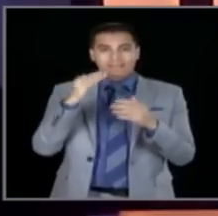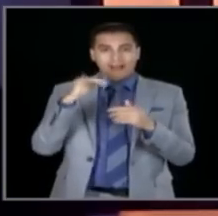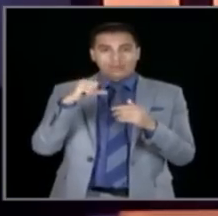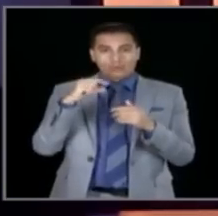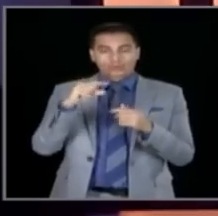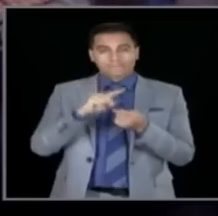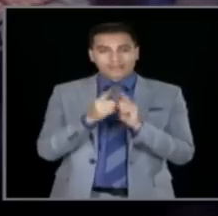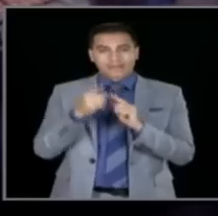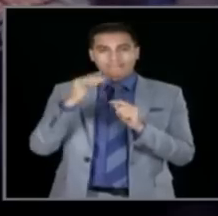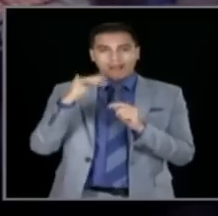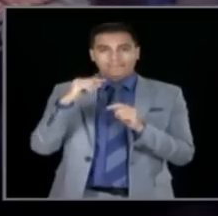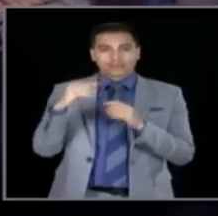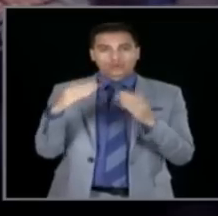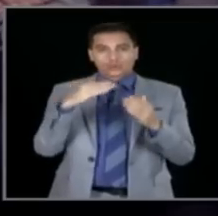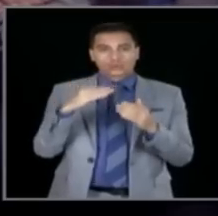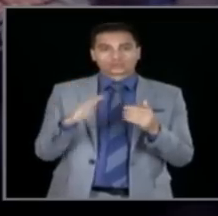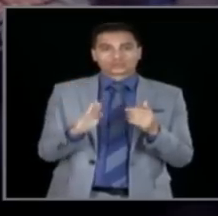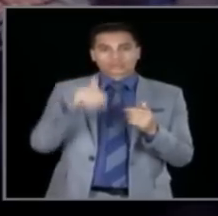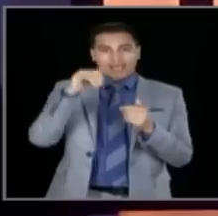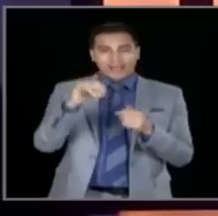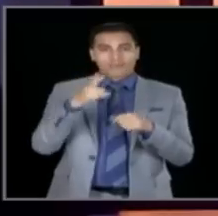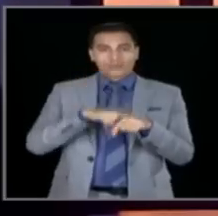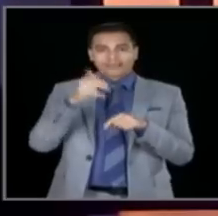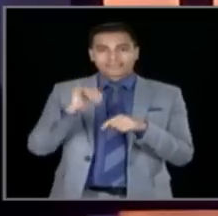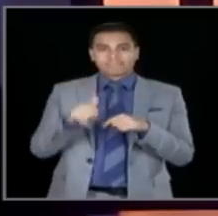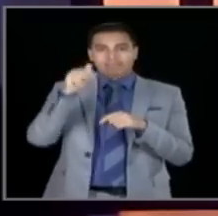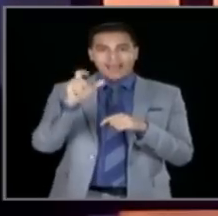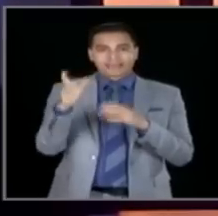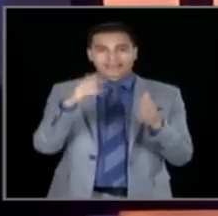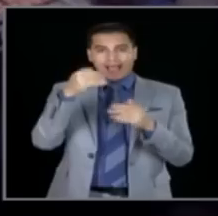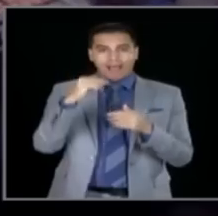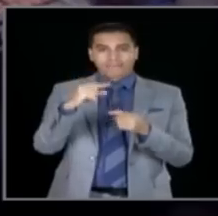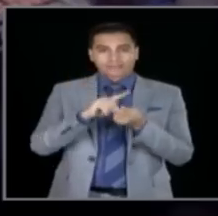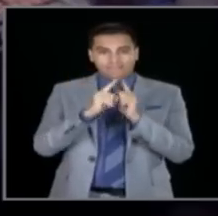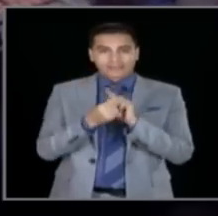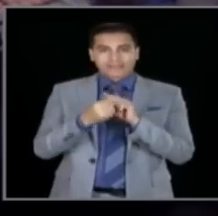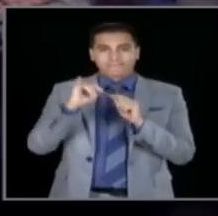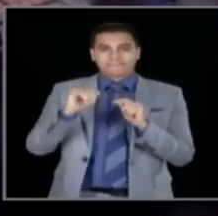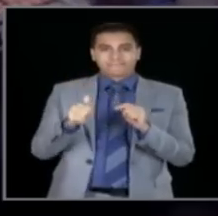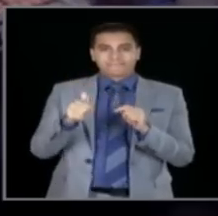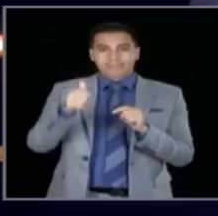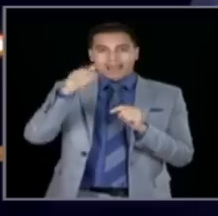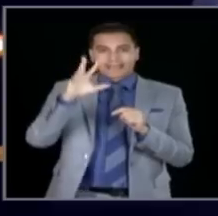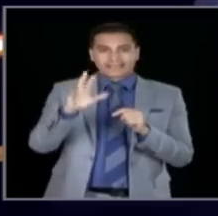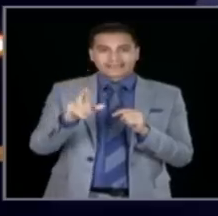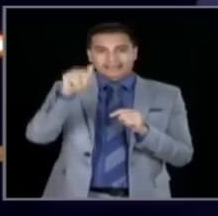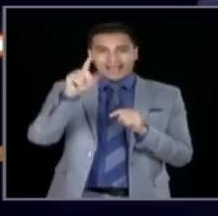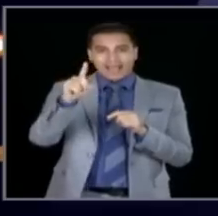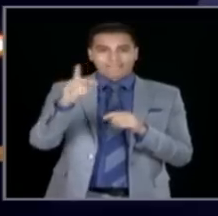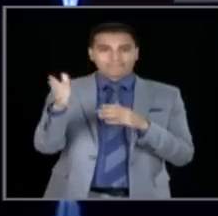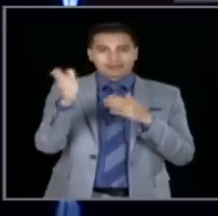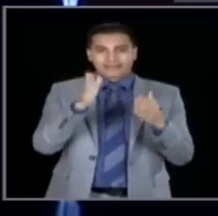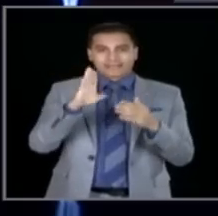مكان محمد حسام، وإيمان أحمد نزلت مكان مهتاب كمال. إزيك يا